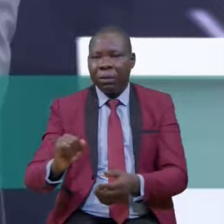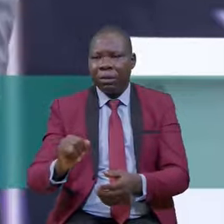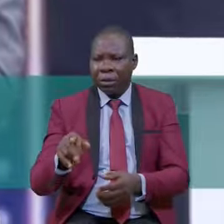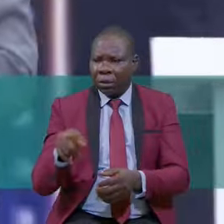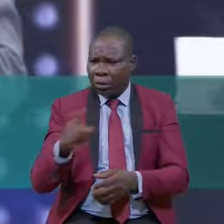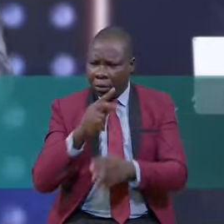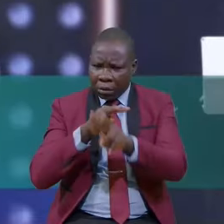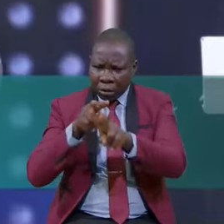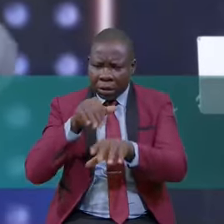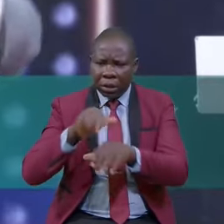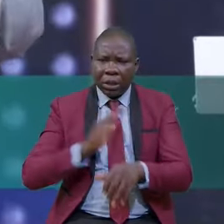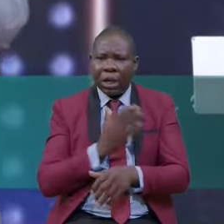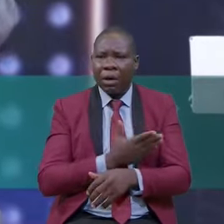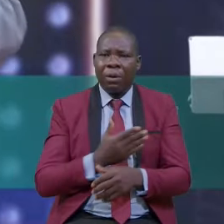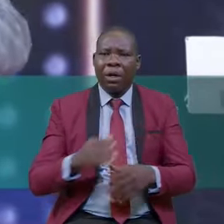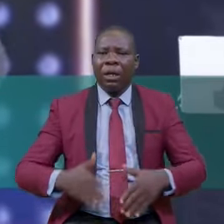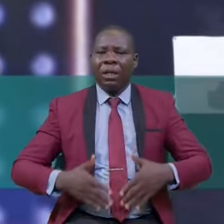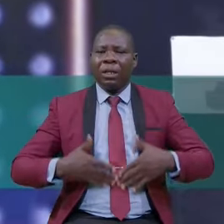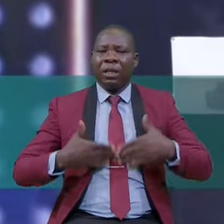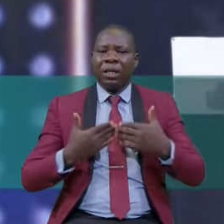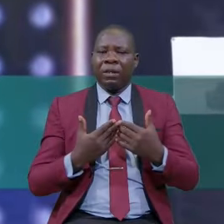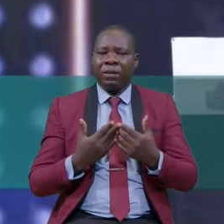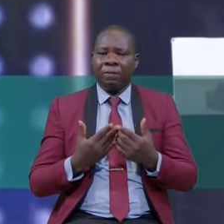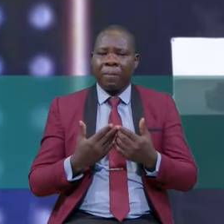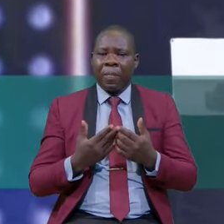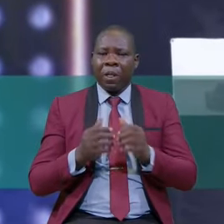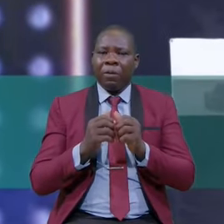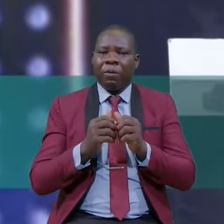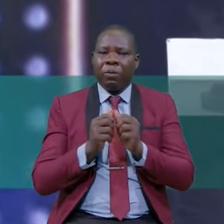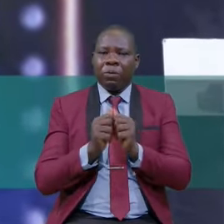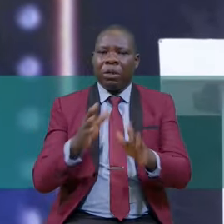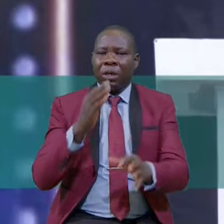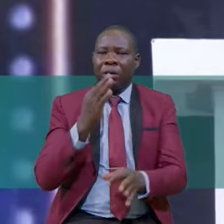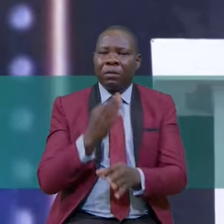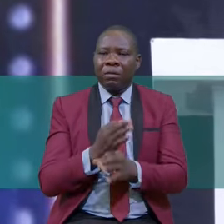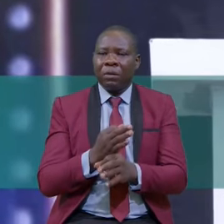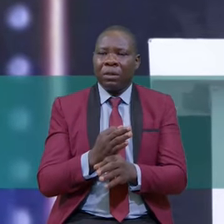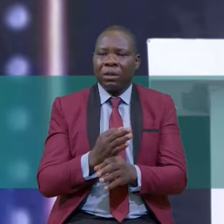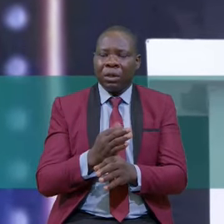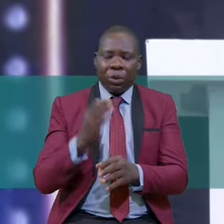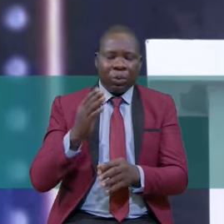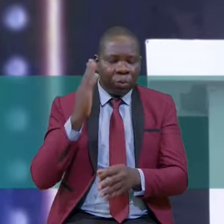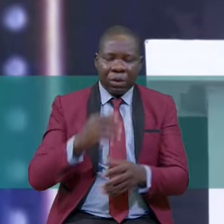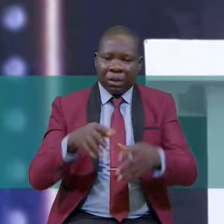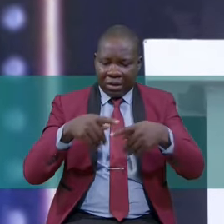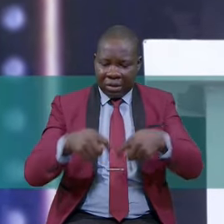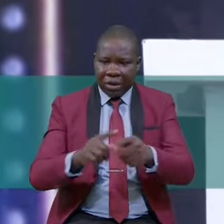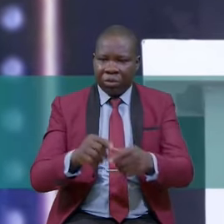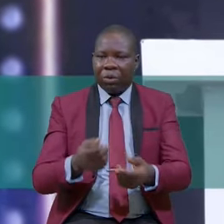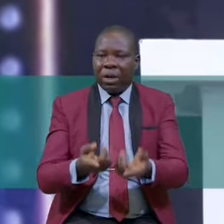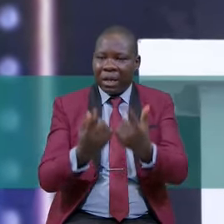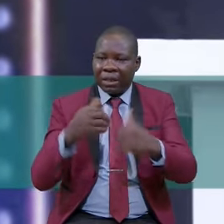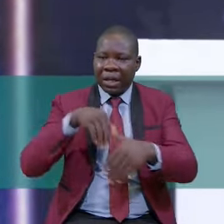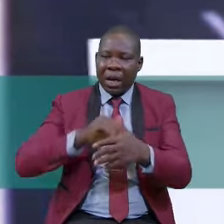nos vies, l'incrédulité, Lord, I believe. But help mine mais